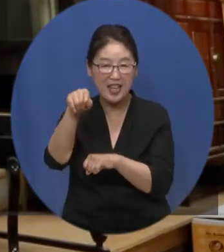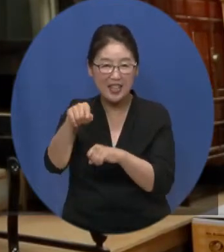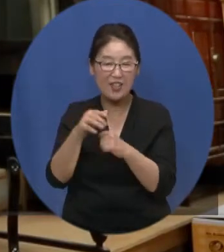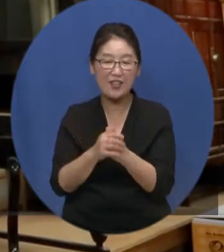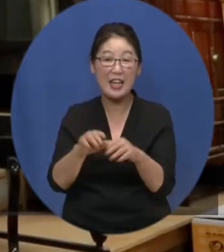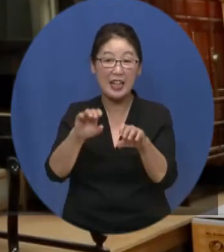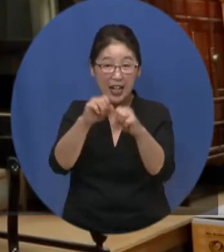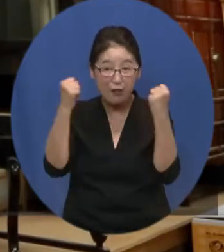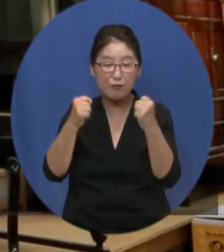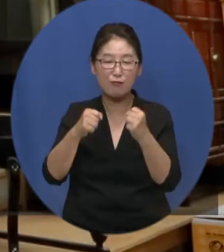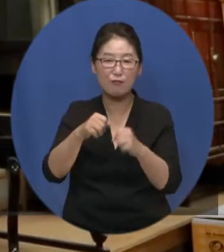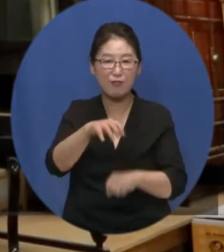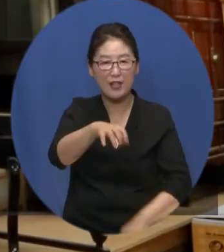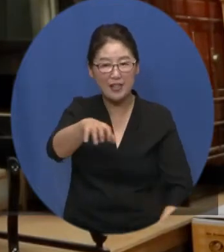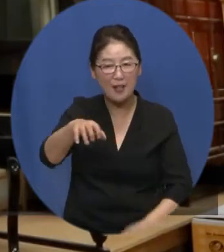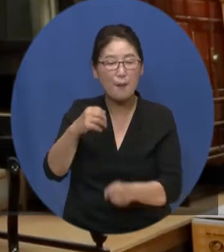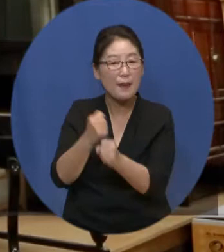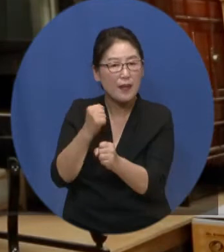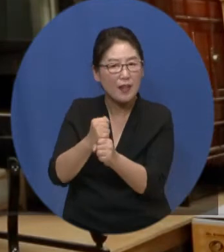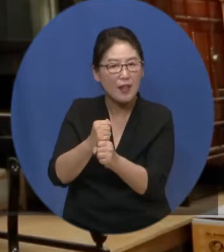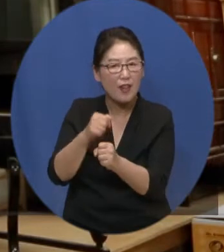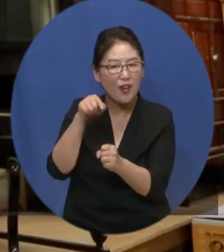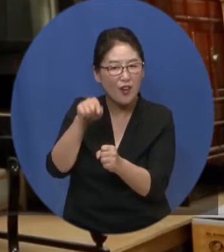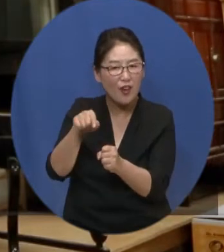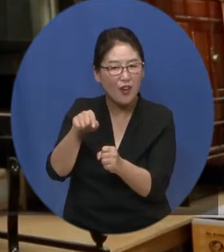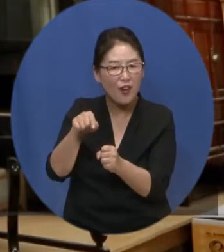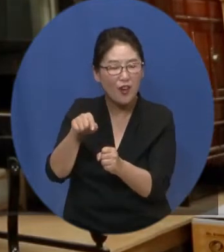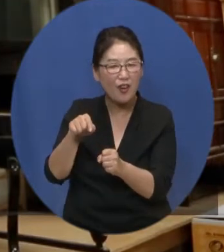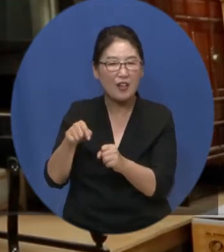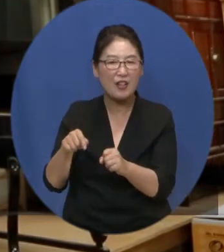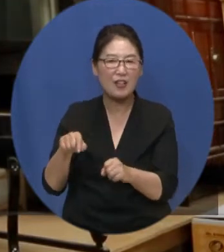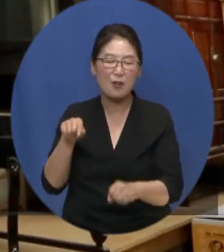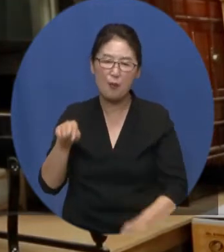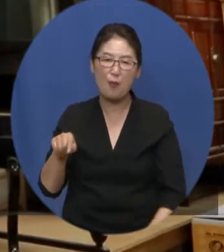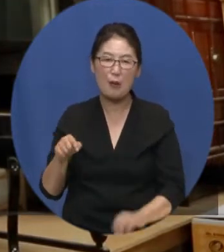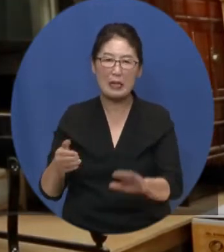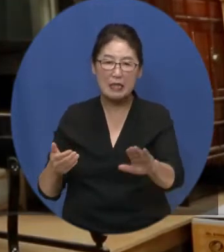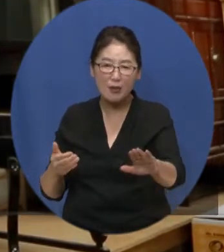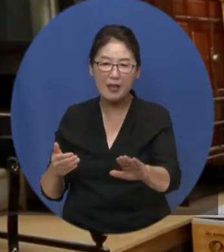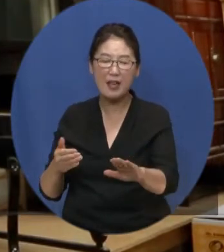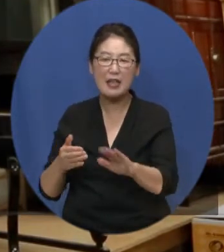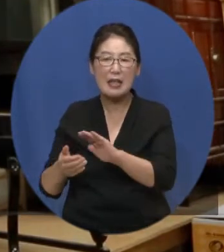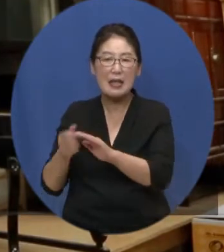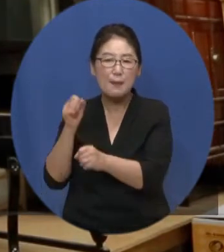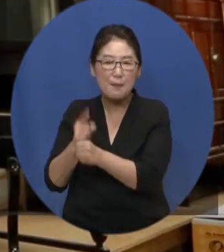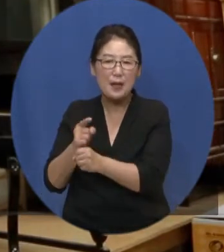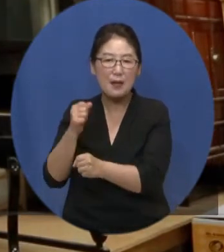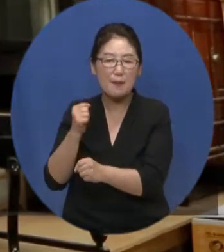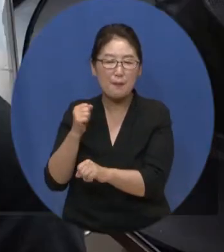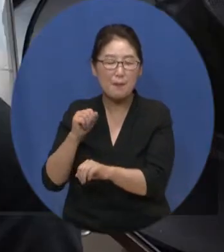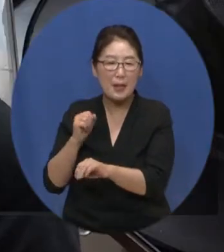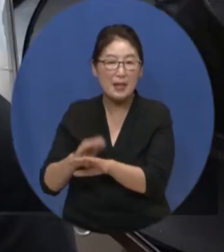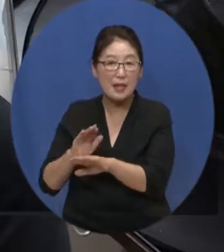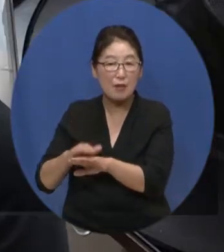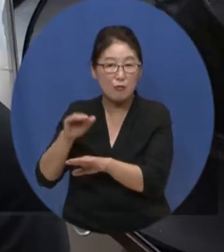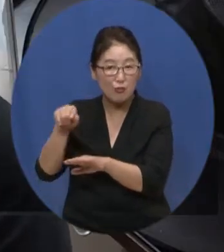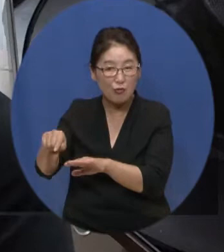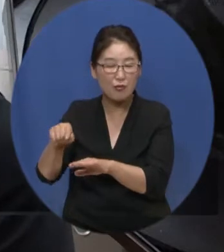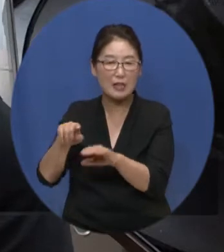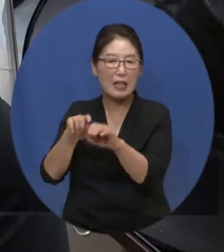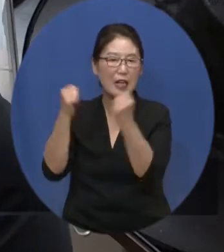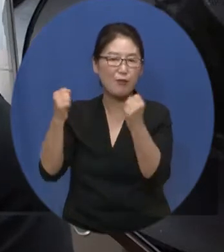만들어내는 그런 가구들 마저도 지 소품가구 람 좀 비슷하게 생각하시는게 넘어 안타까운 뭐죠 예